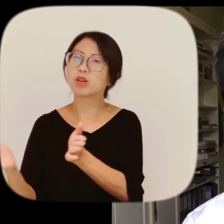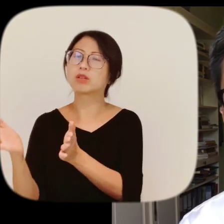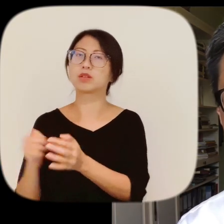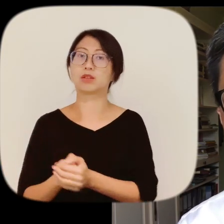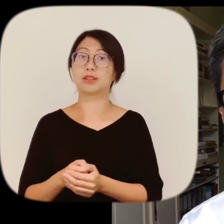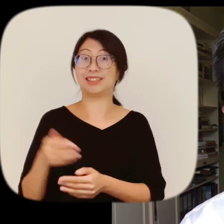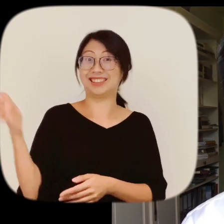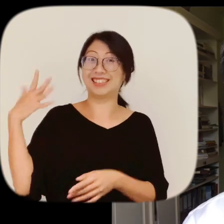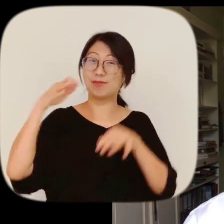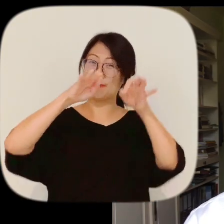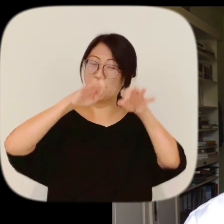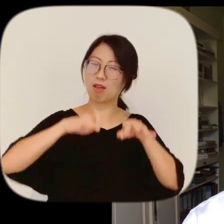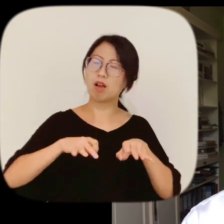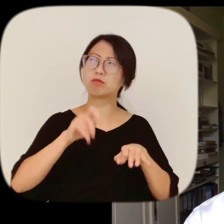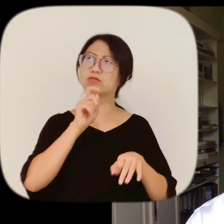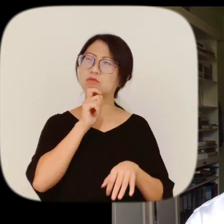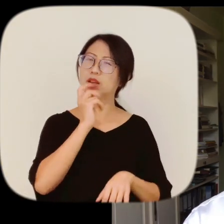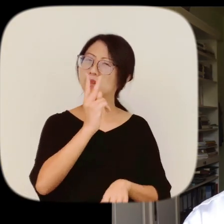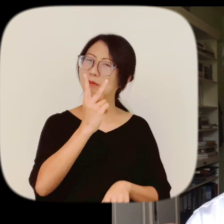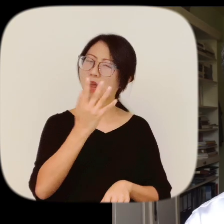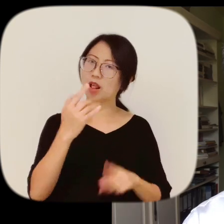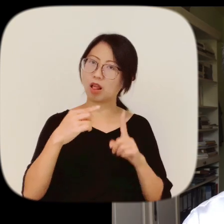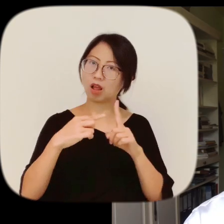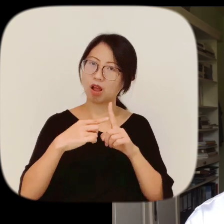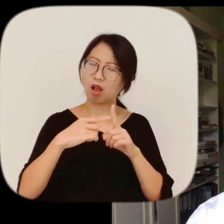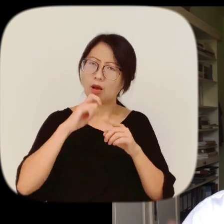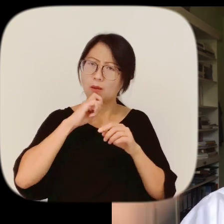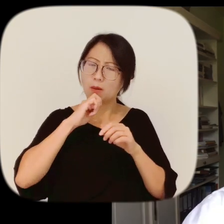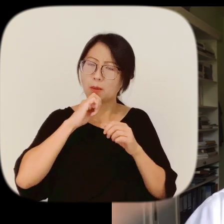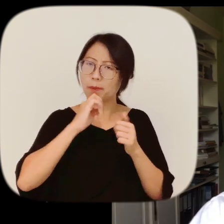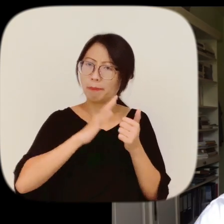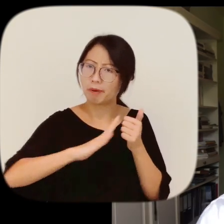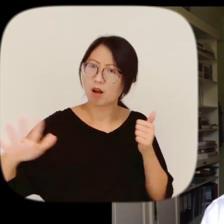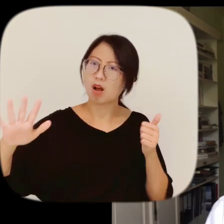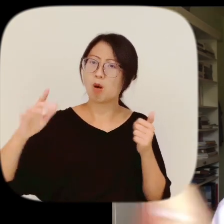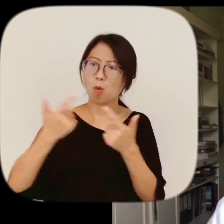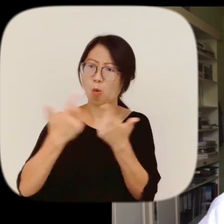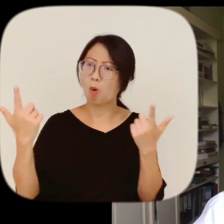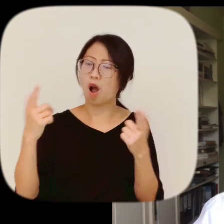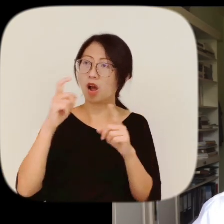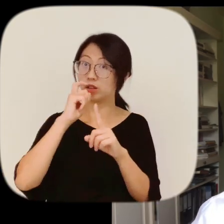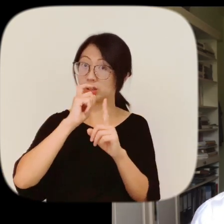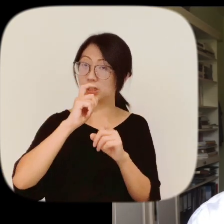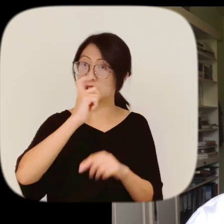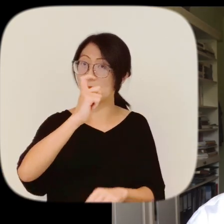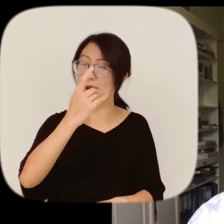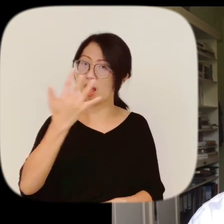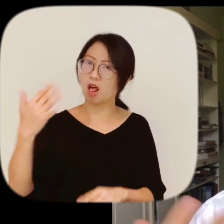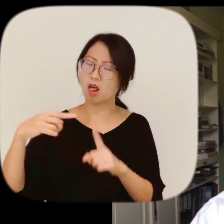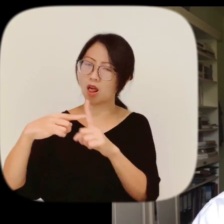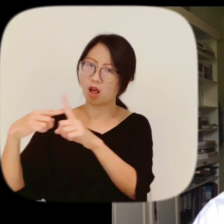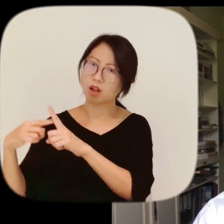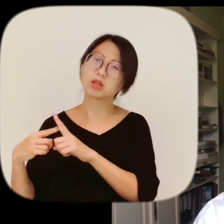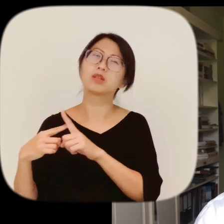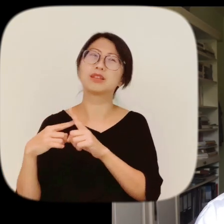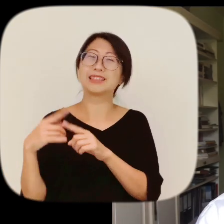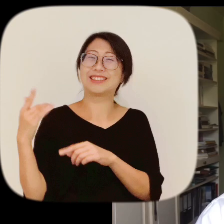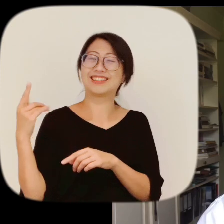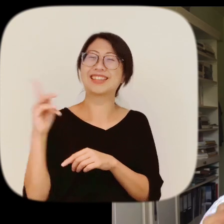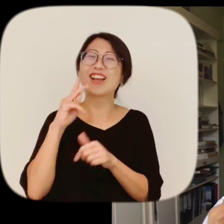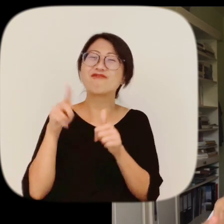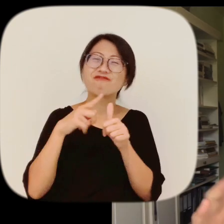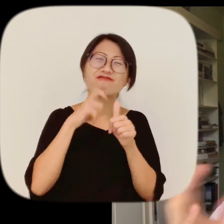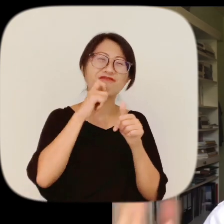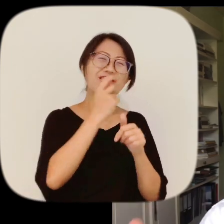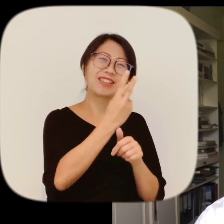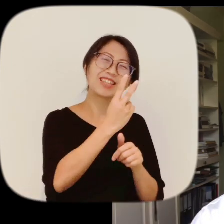章七册或者宪章册只有二百多日到最后只有九百多日因为你不可以签签就是受打压但是